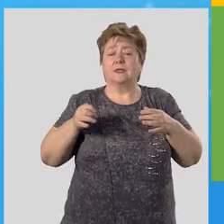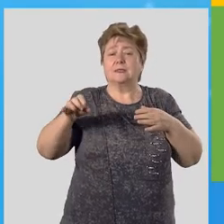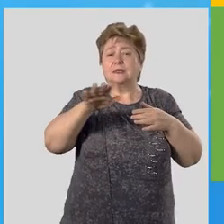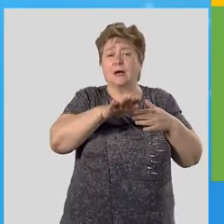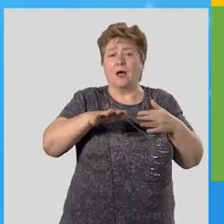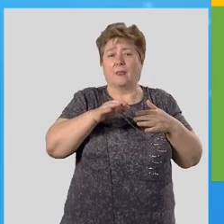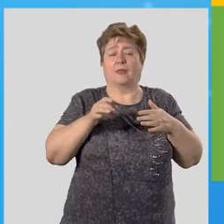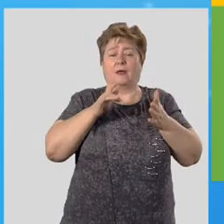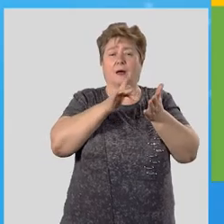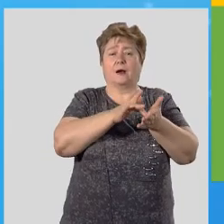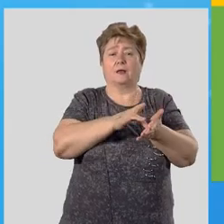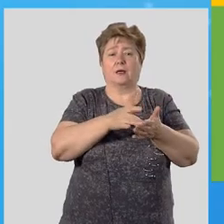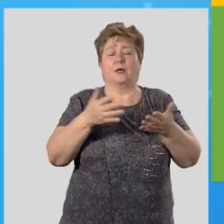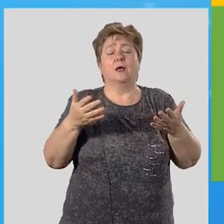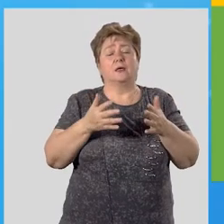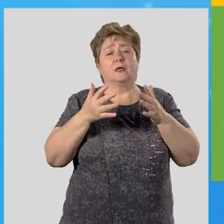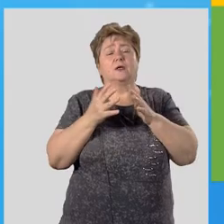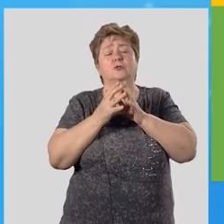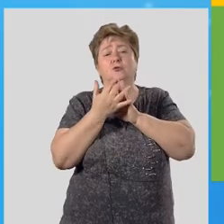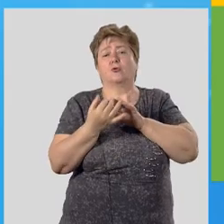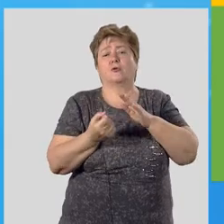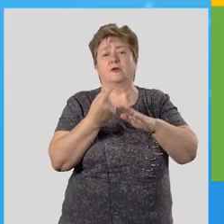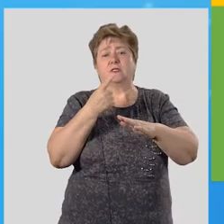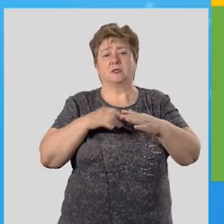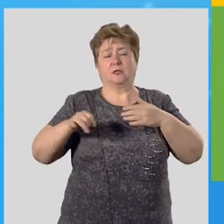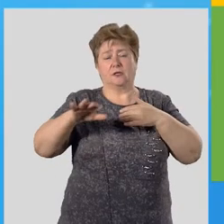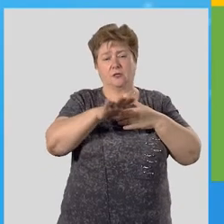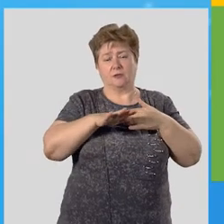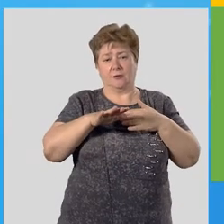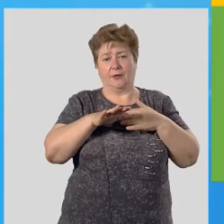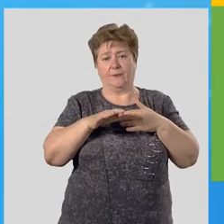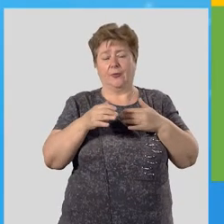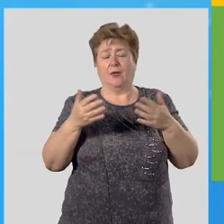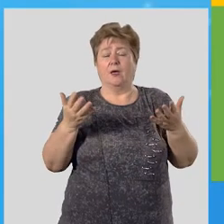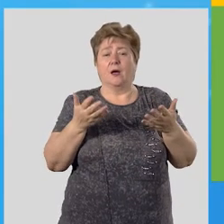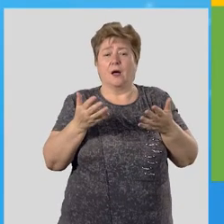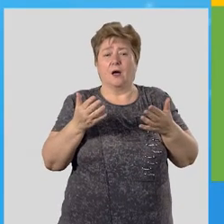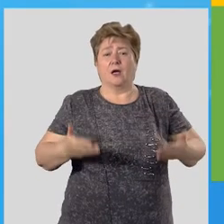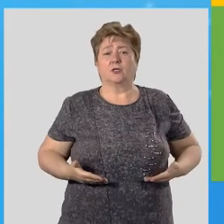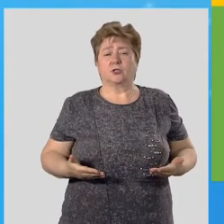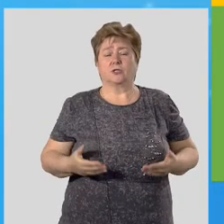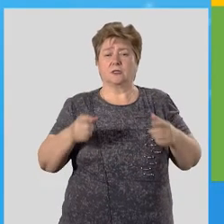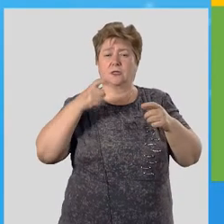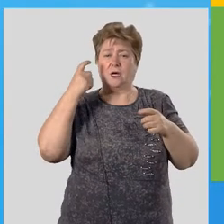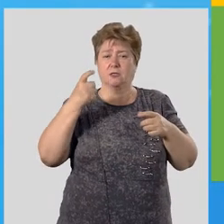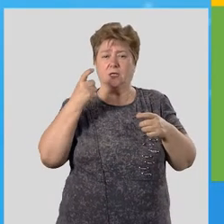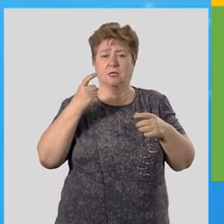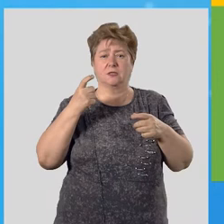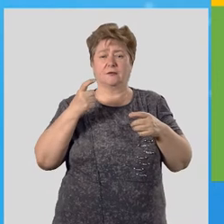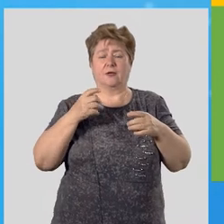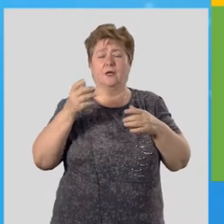страны, города и села возникли на Земле? Какова жизнь,